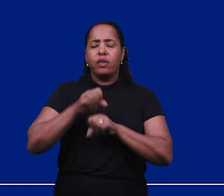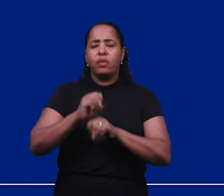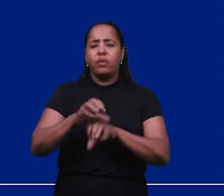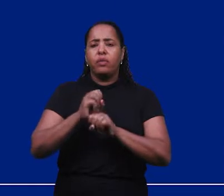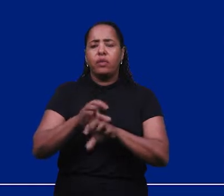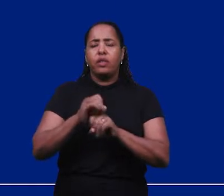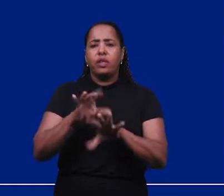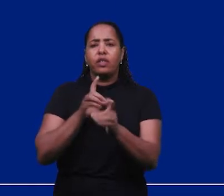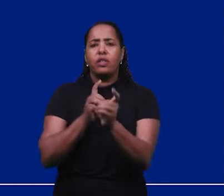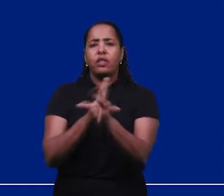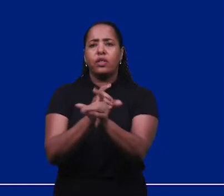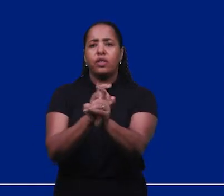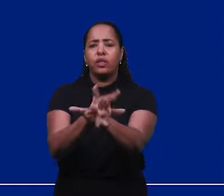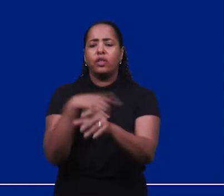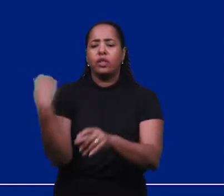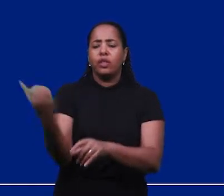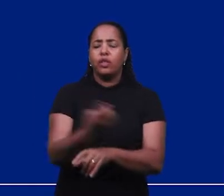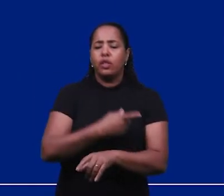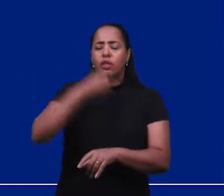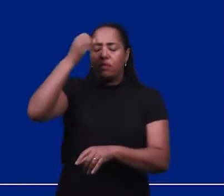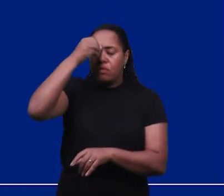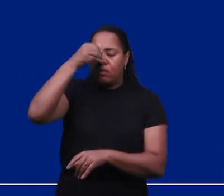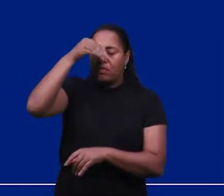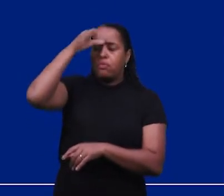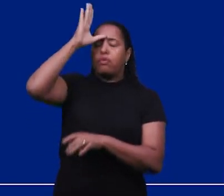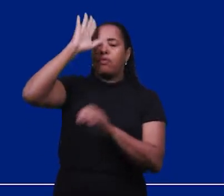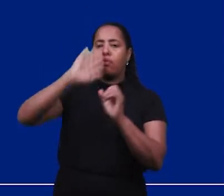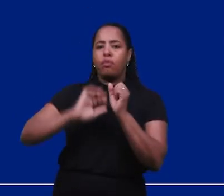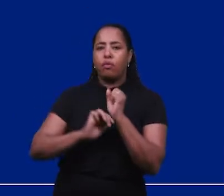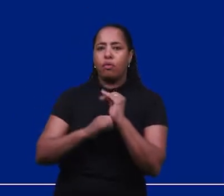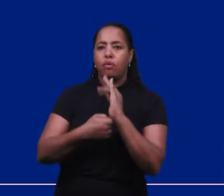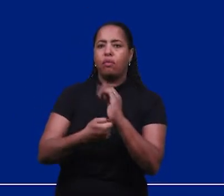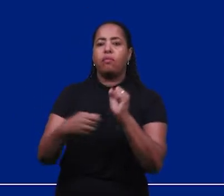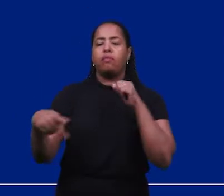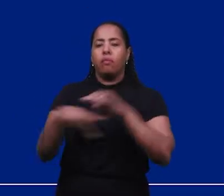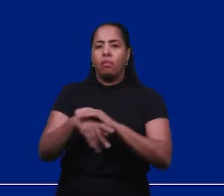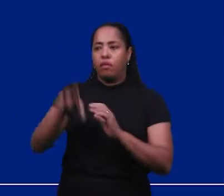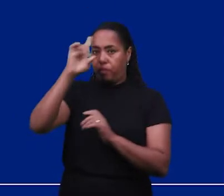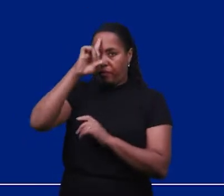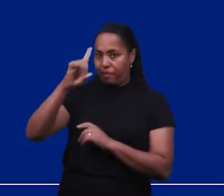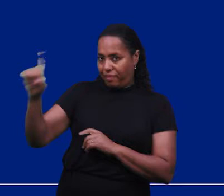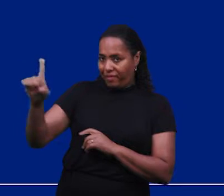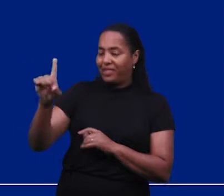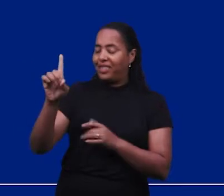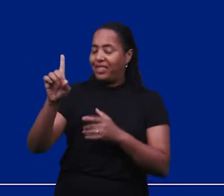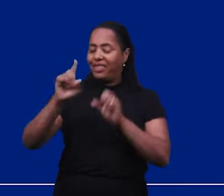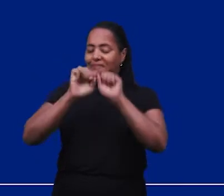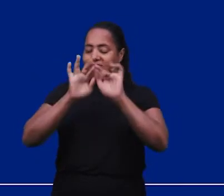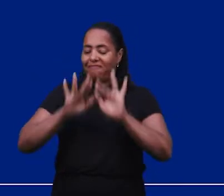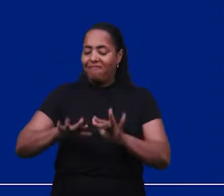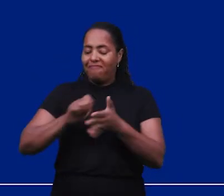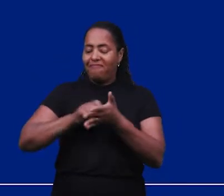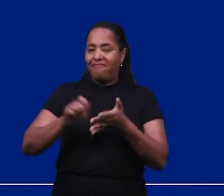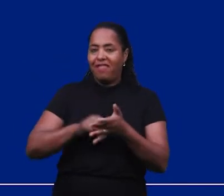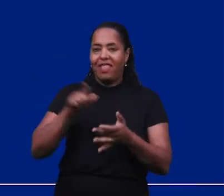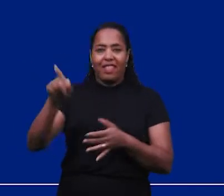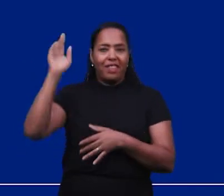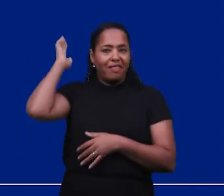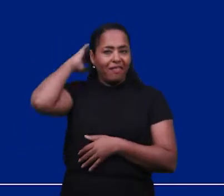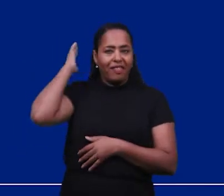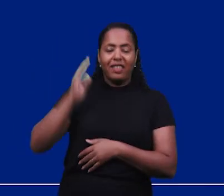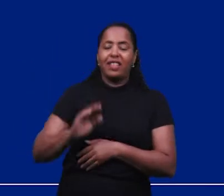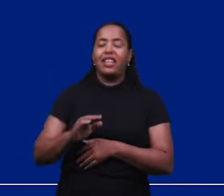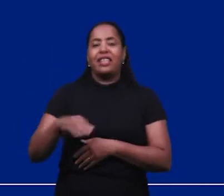doctrinaires nous amènent à avoir beaucoup plus les mystères de Dieu. Nous a écrit Jairo Silva Cardozo